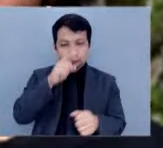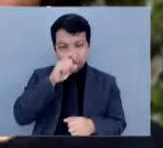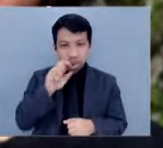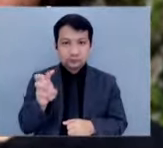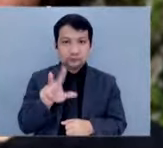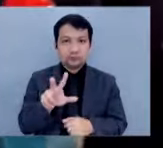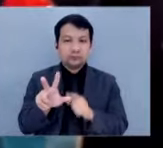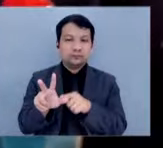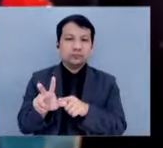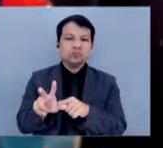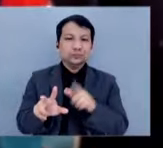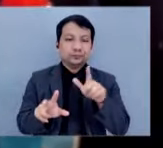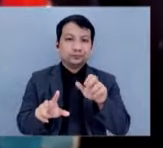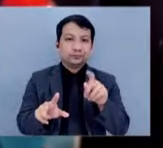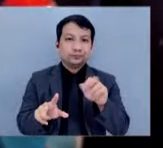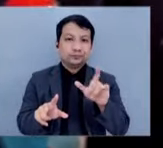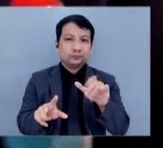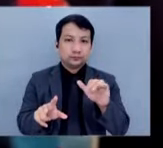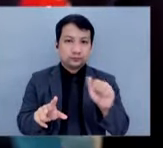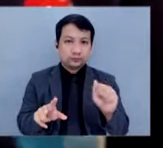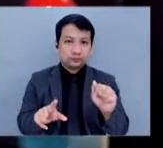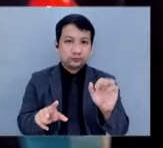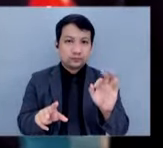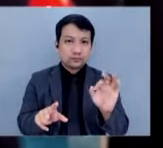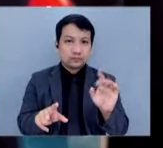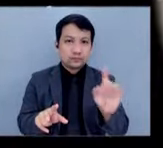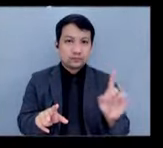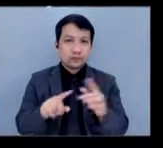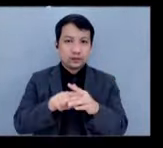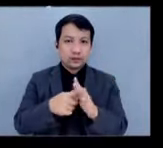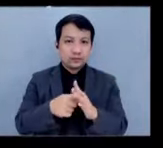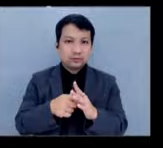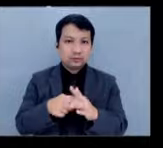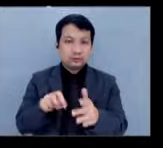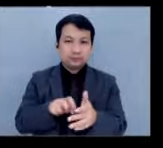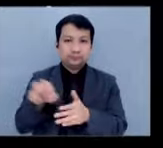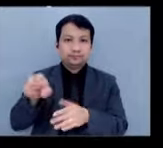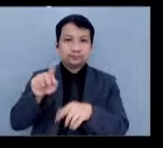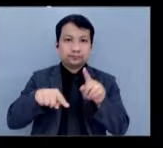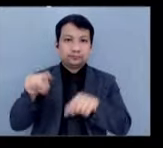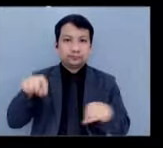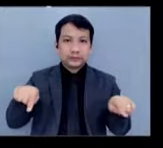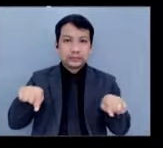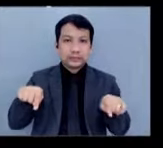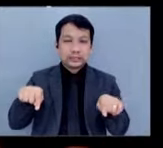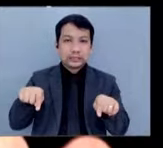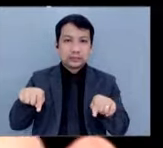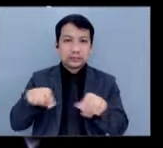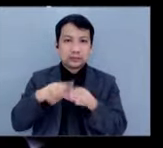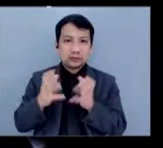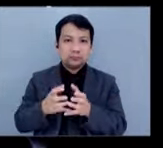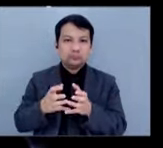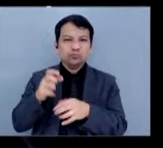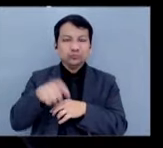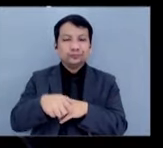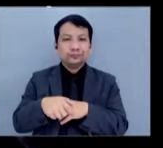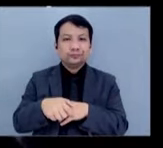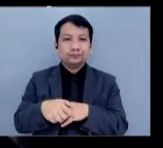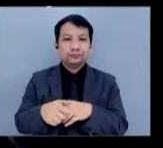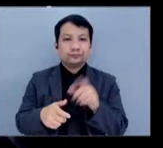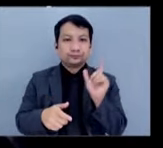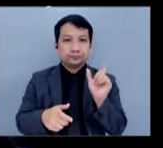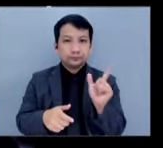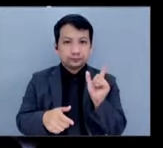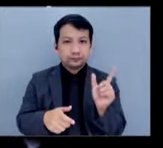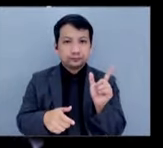na si Leticia. 1991 siya nagsimulang bumiyahe sa iba't ibang kontinente para makita ang 20 eclipse. Gusto